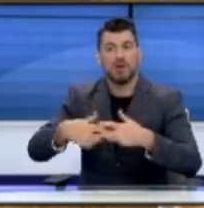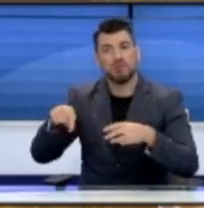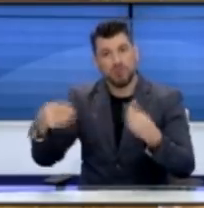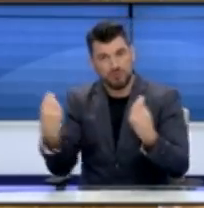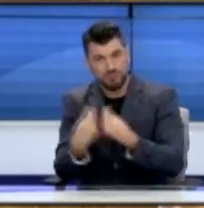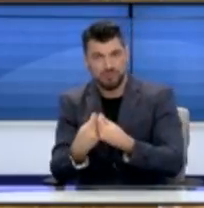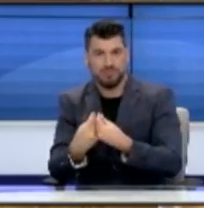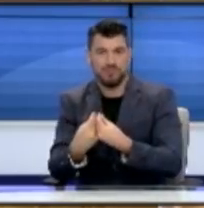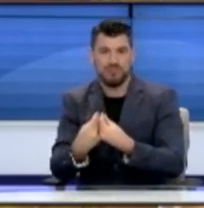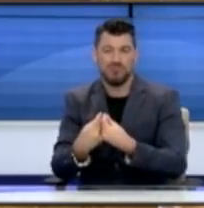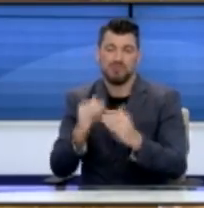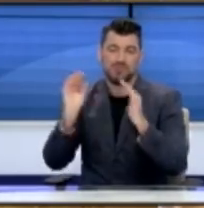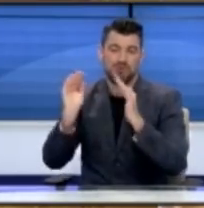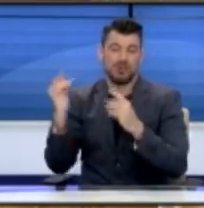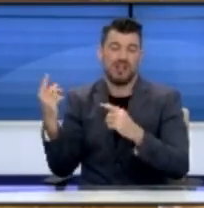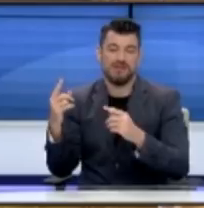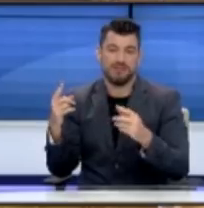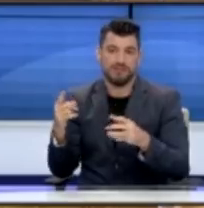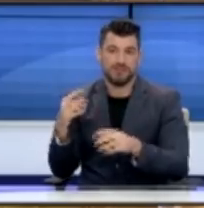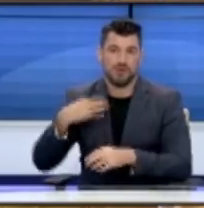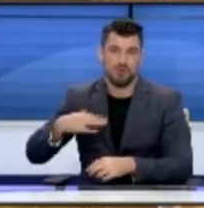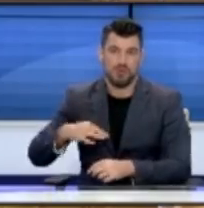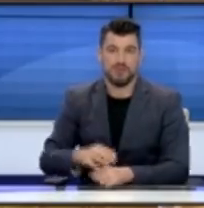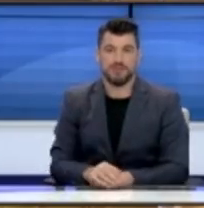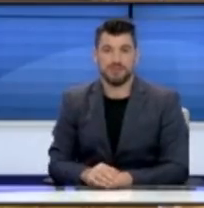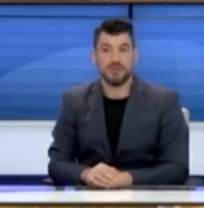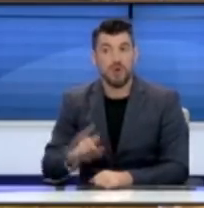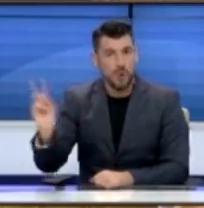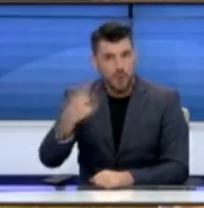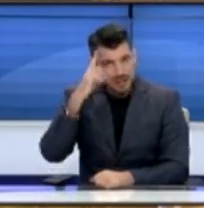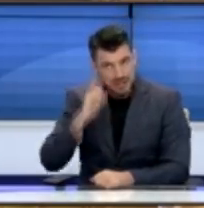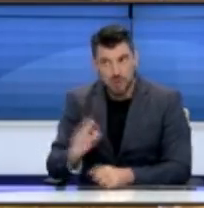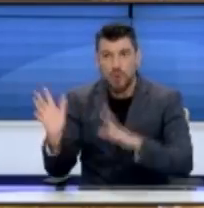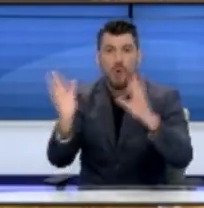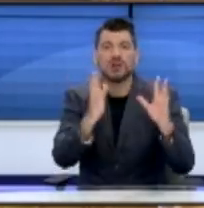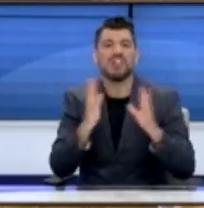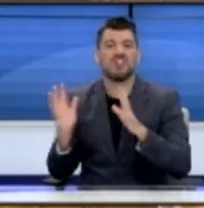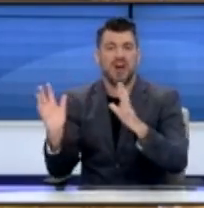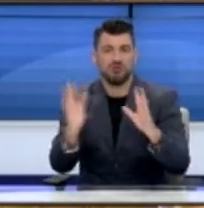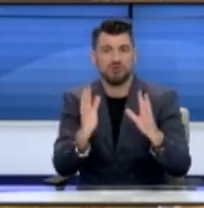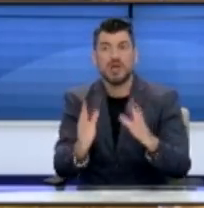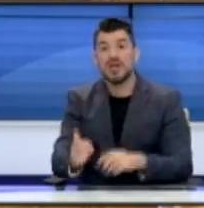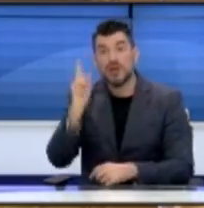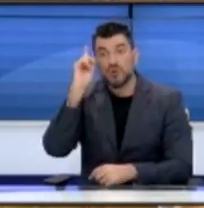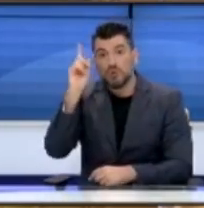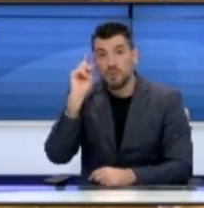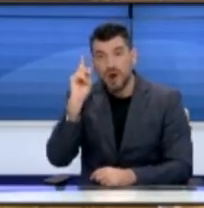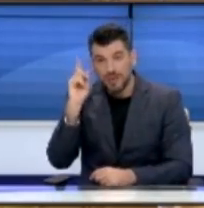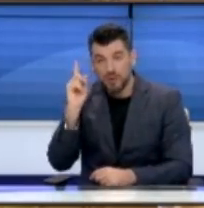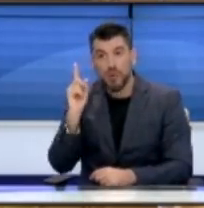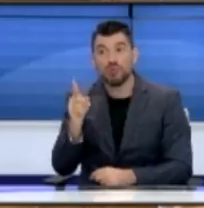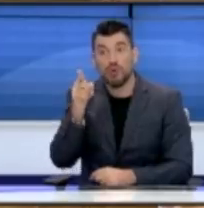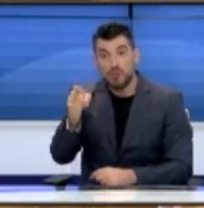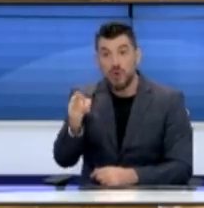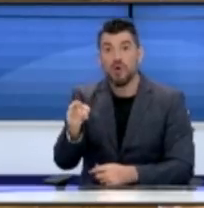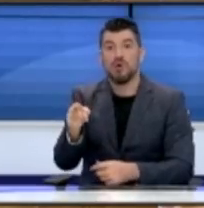οικονομίας. Όλοι γνωρίζουν ότι το δάσος είναι το μοναδικό κοινωνικό αγαθό, ο μοναδικός φυσικός πόρος που με τη